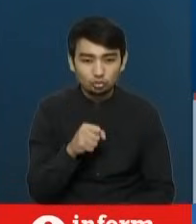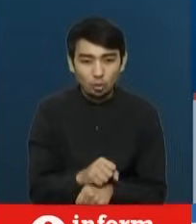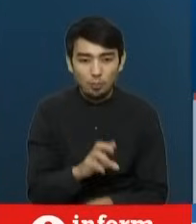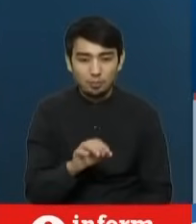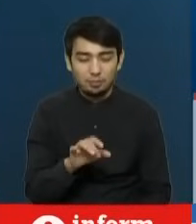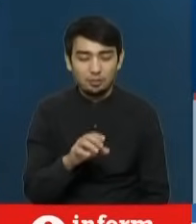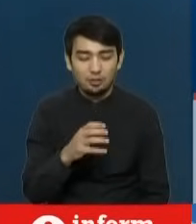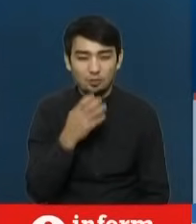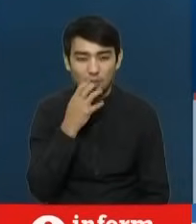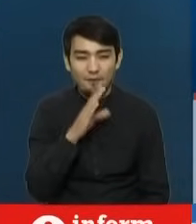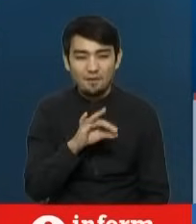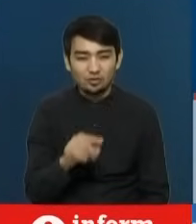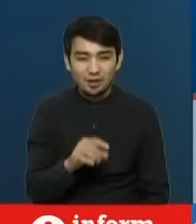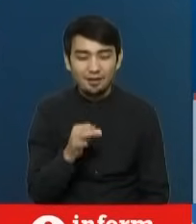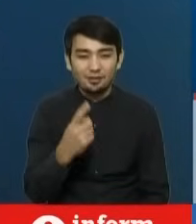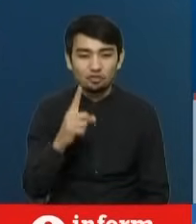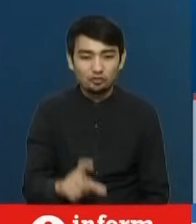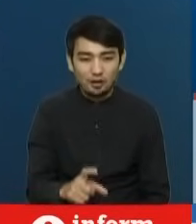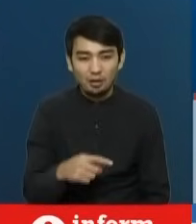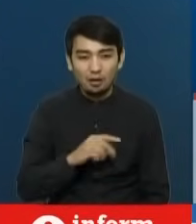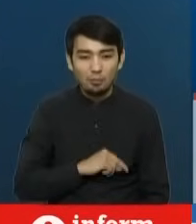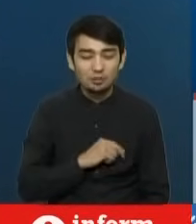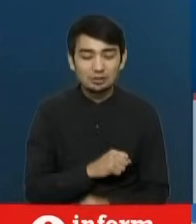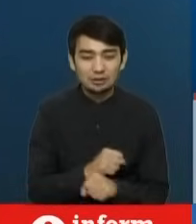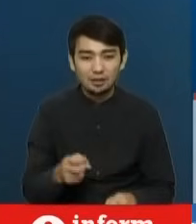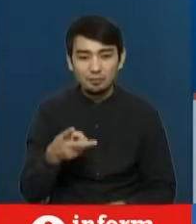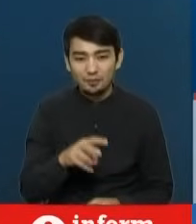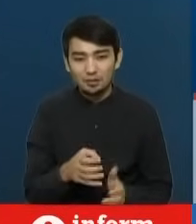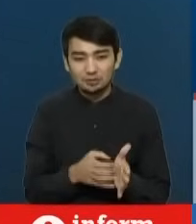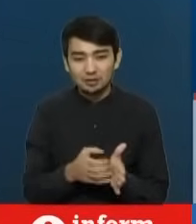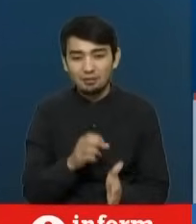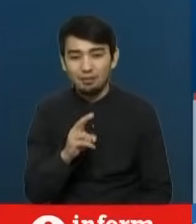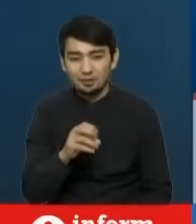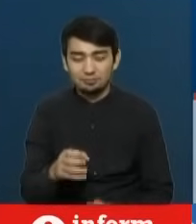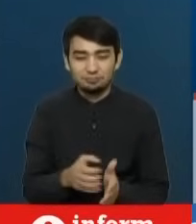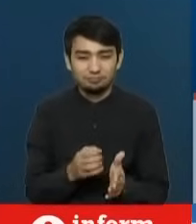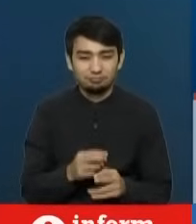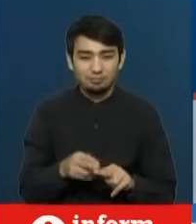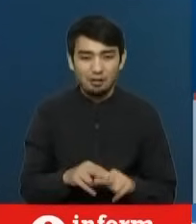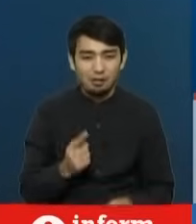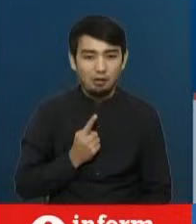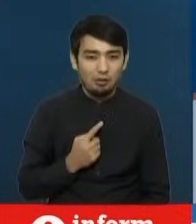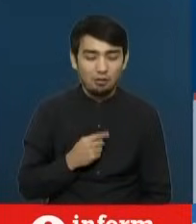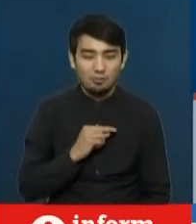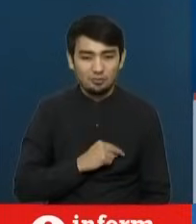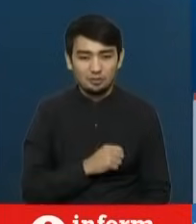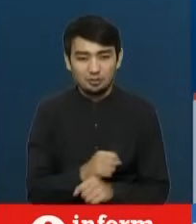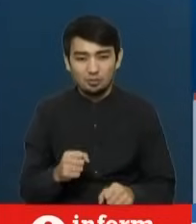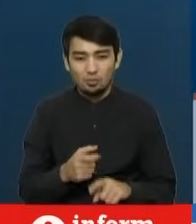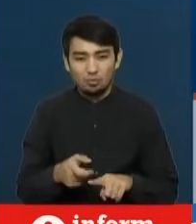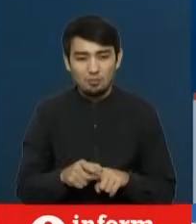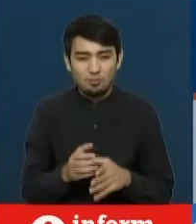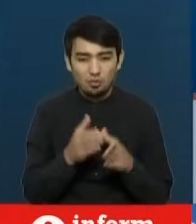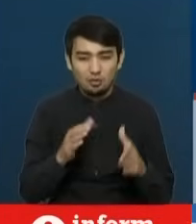бы. В любом случае, один человек не должен был работать. Там нехватка кадров, там большая нехватка кадров, поэтому там очень большая